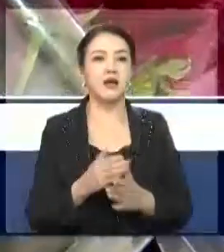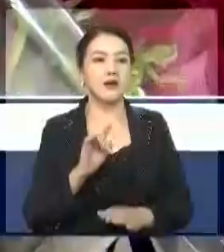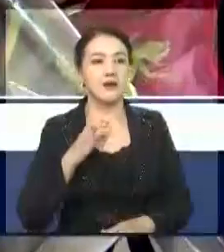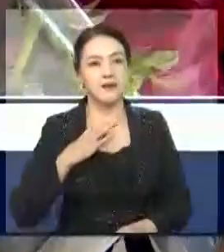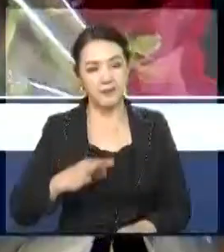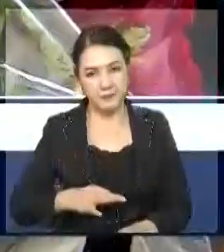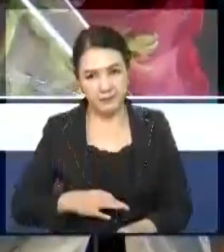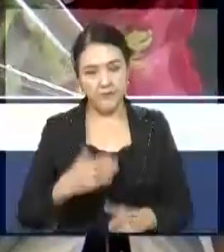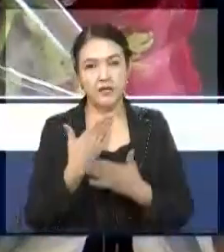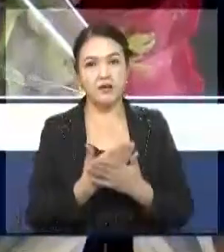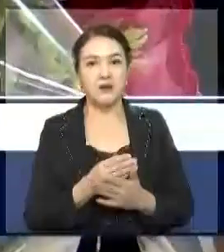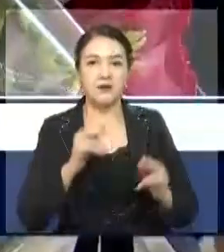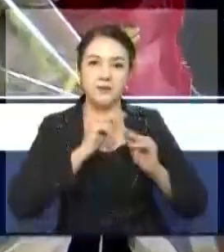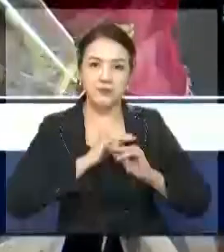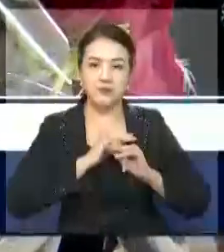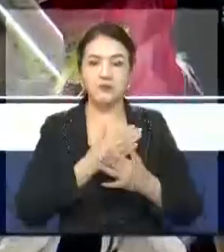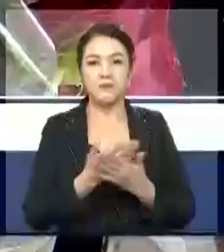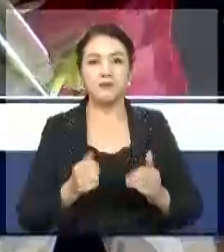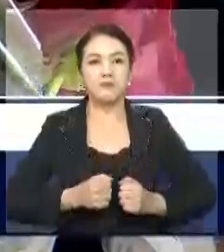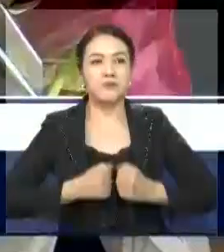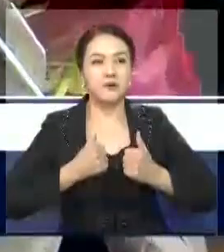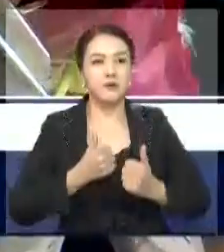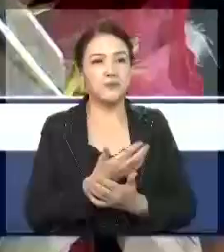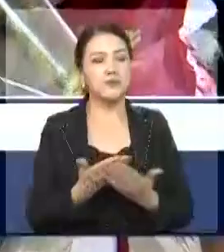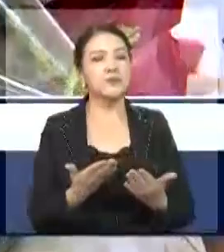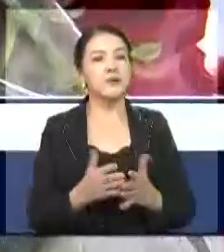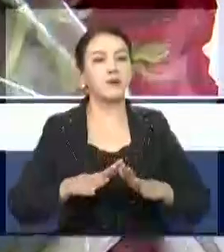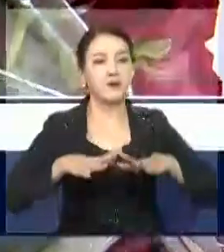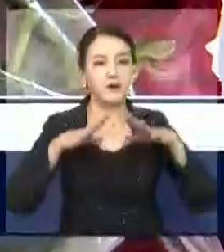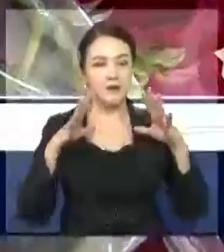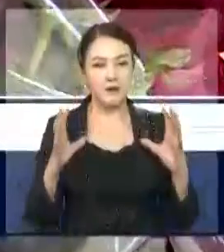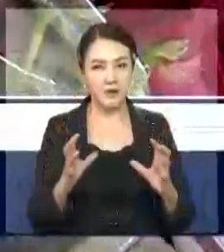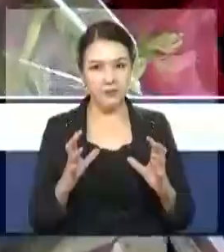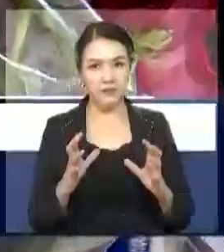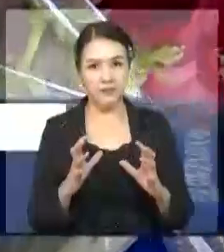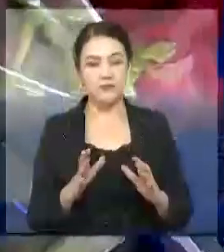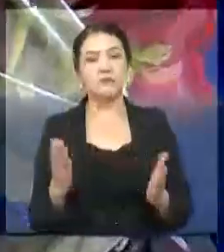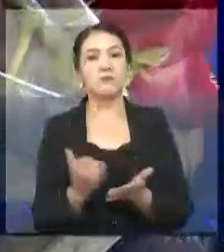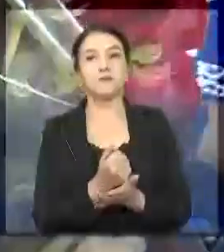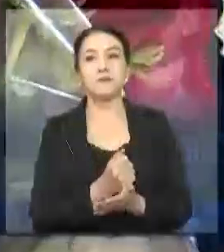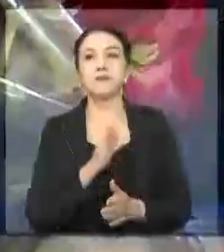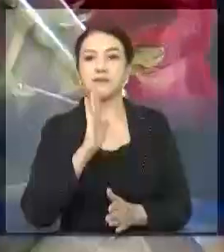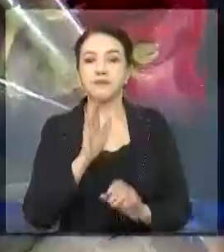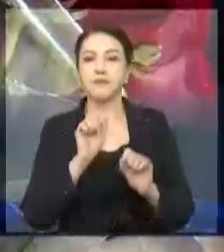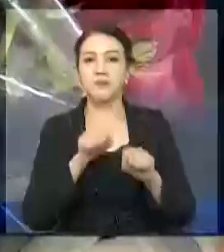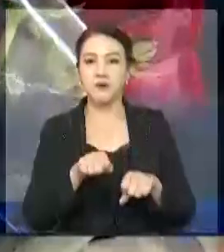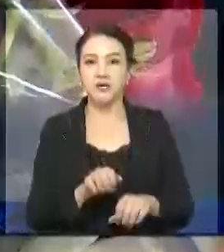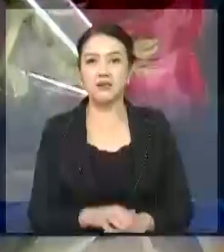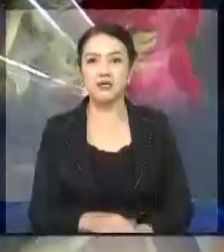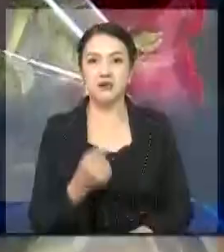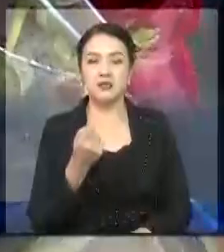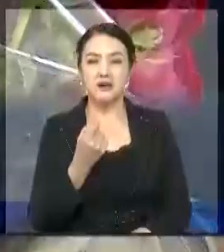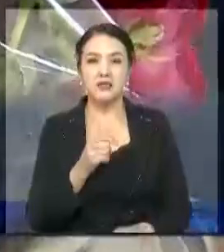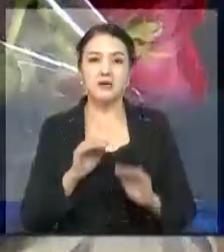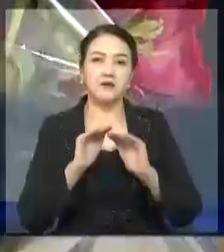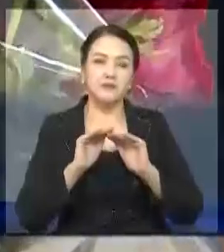баласына еңбектенсе, талаптанса, ұмтылса, үлкен жетістікке жетуге болатындығын кішкентай